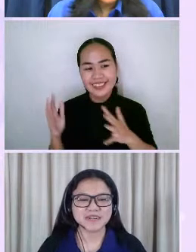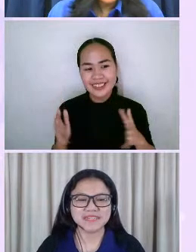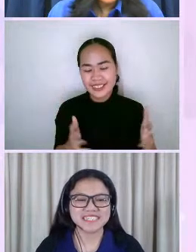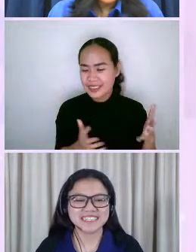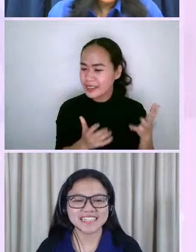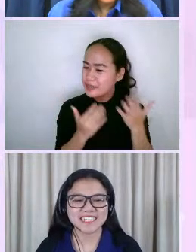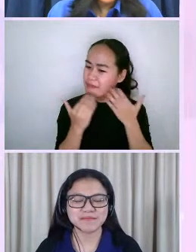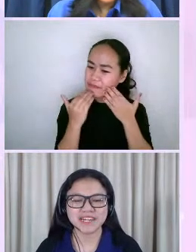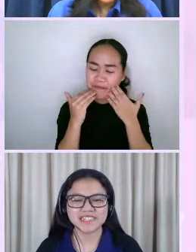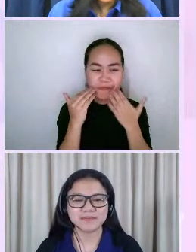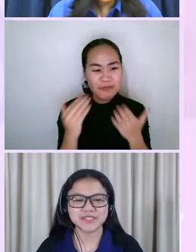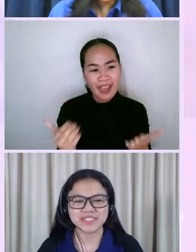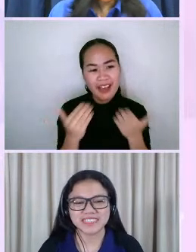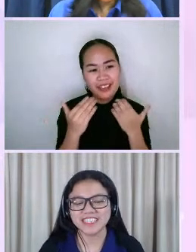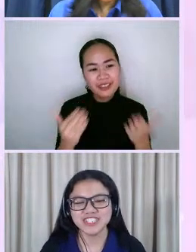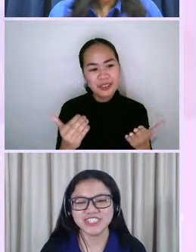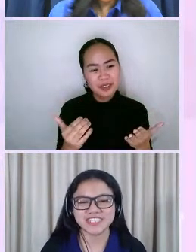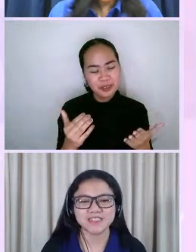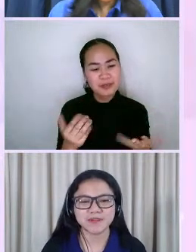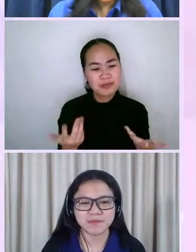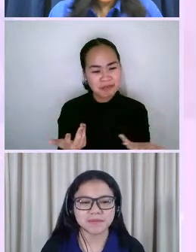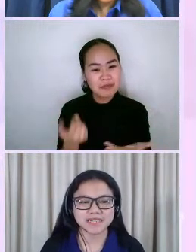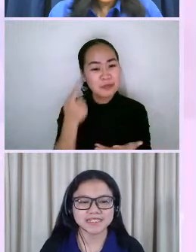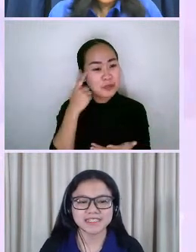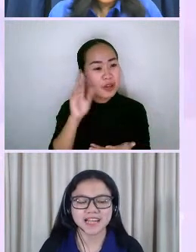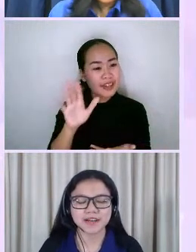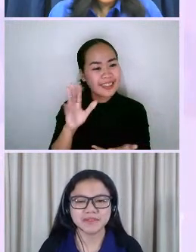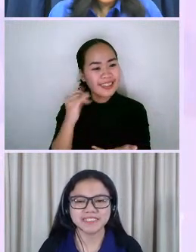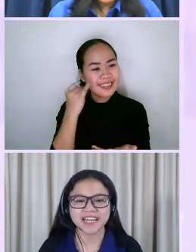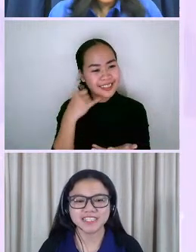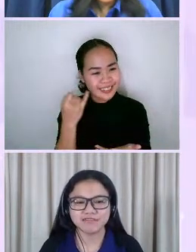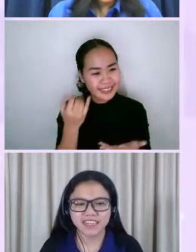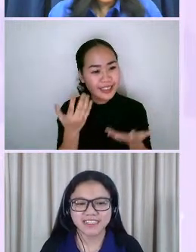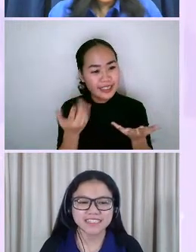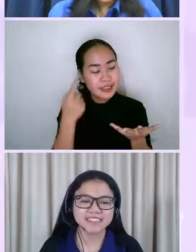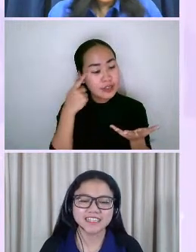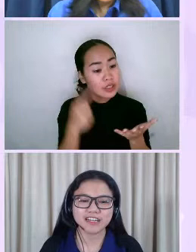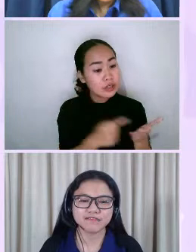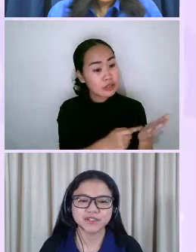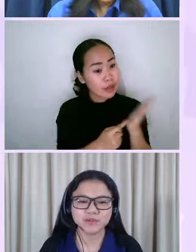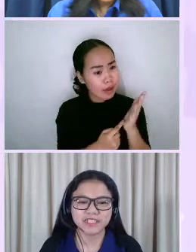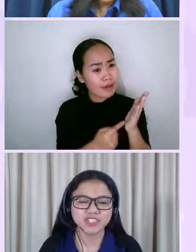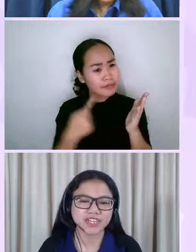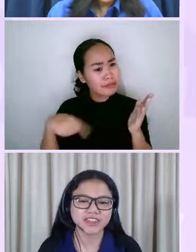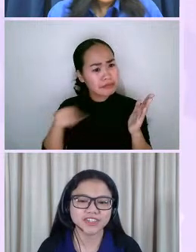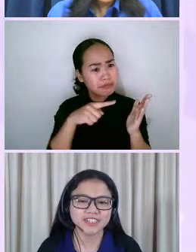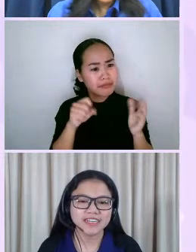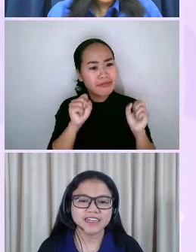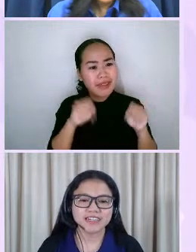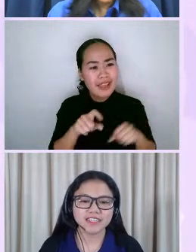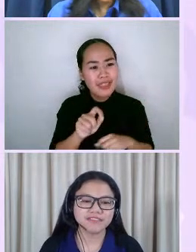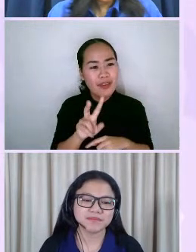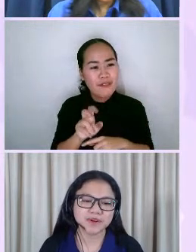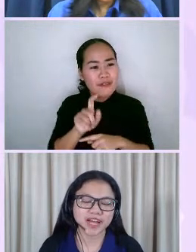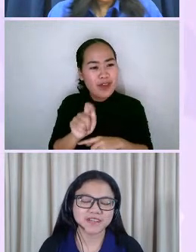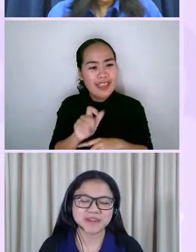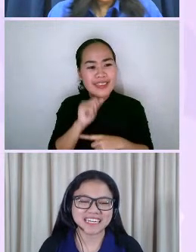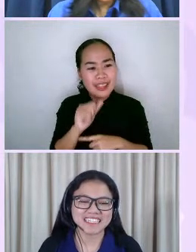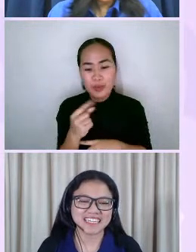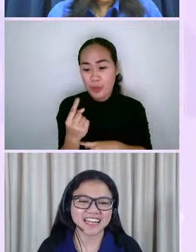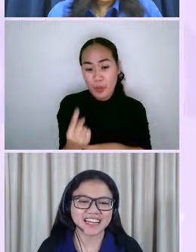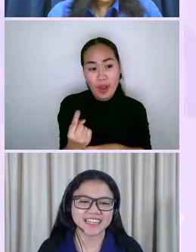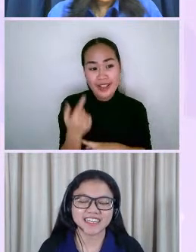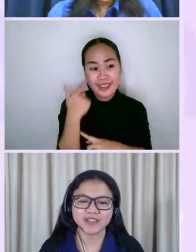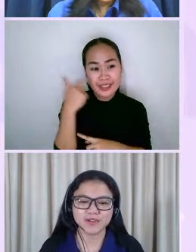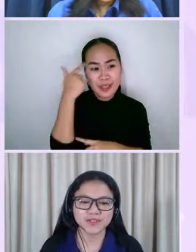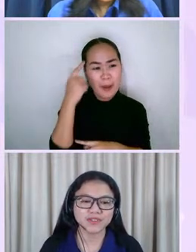Maraming salamat po, Tessa, para sa presentation at sa pagpapakita sa amin na ang TVET ay hindi lang for one gender. Ang TVET po ay